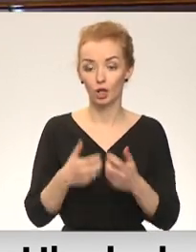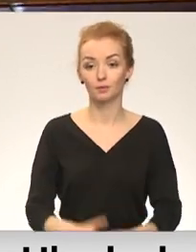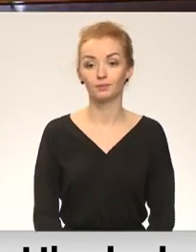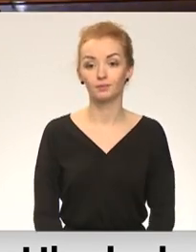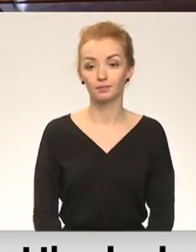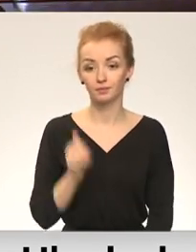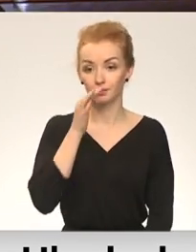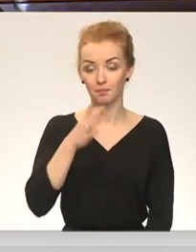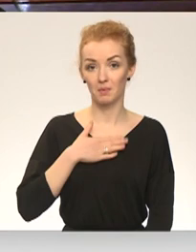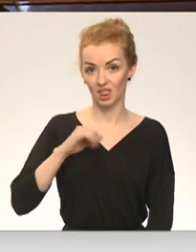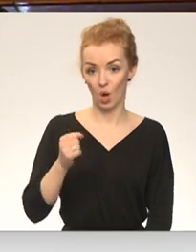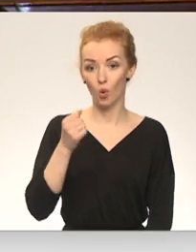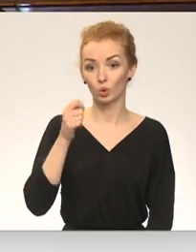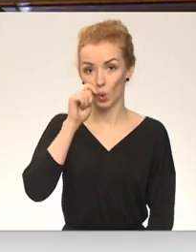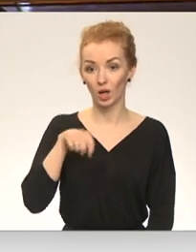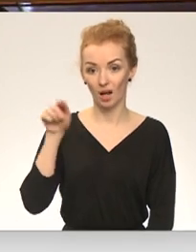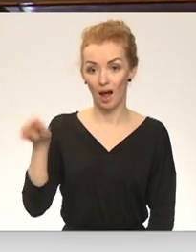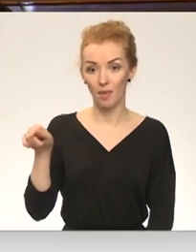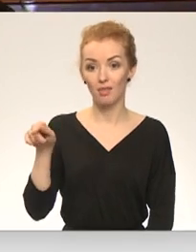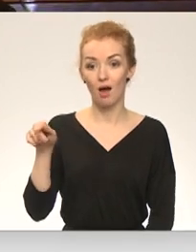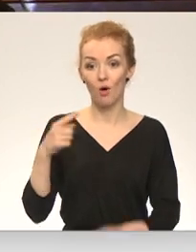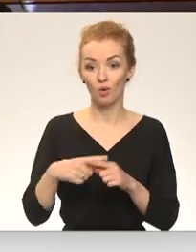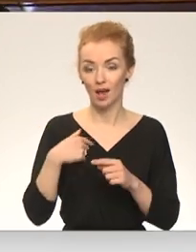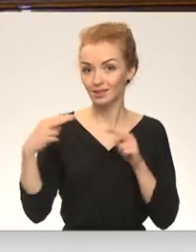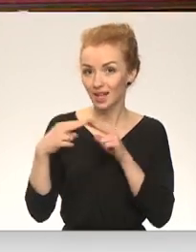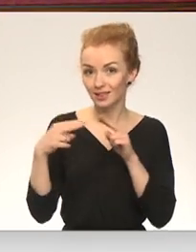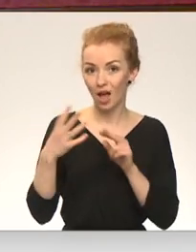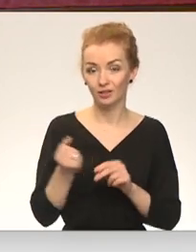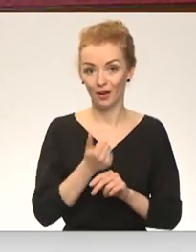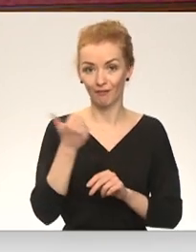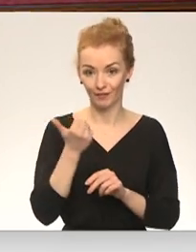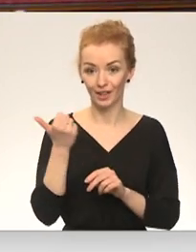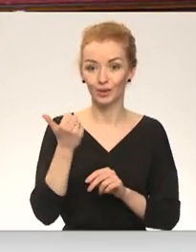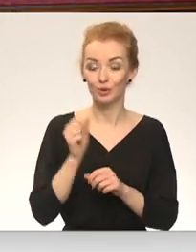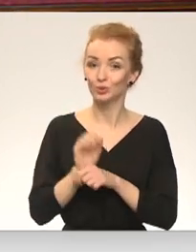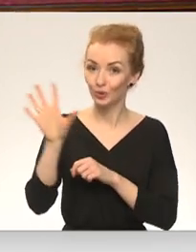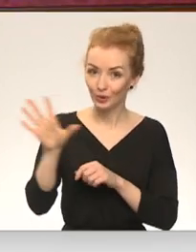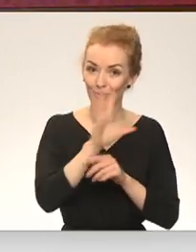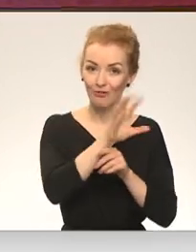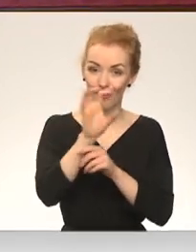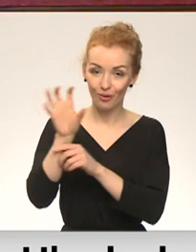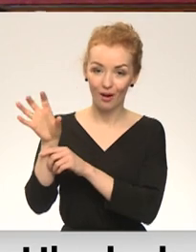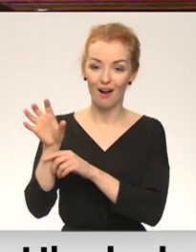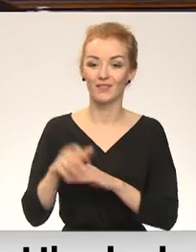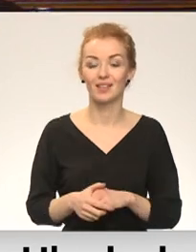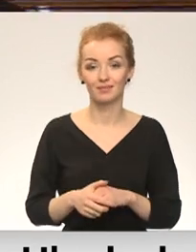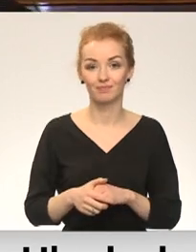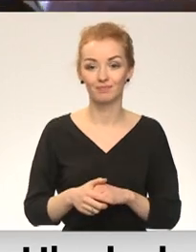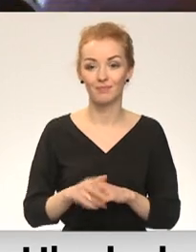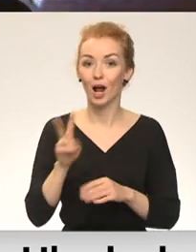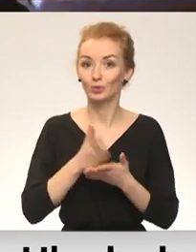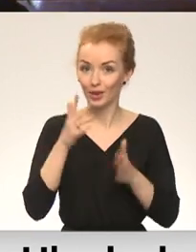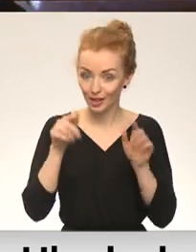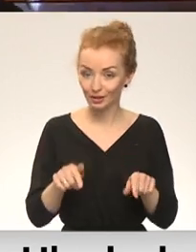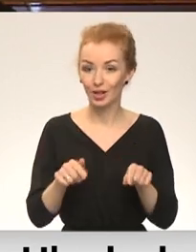draugs ir no Ukrainas, es šodien tepat sazinājos ar viņu, aizsūtīju viņam bildes, un kas šeit